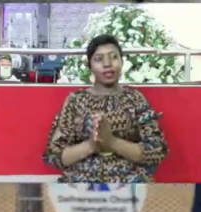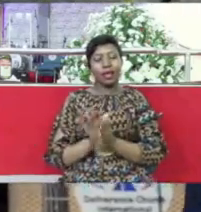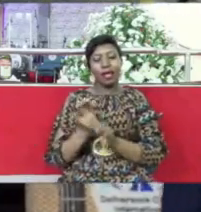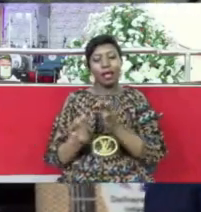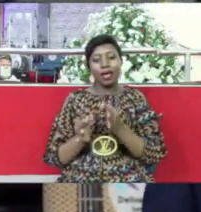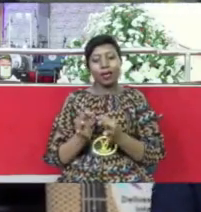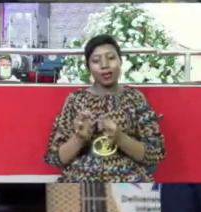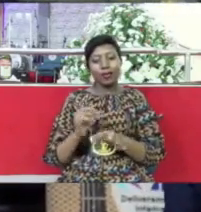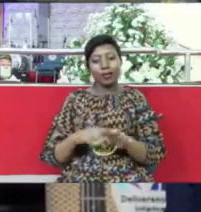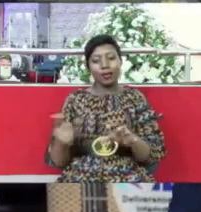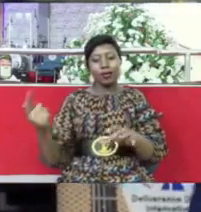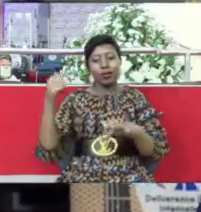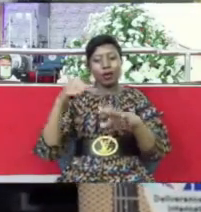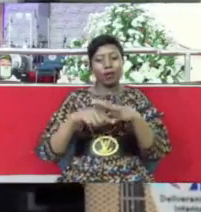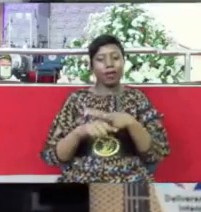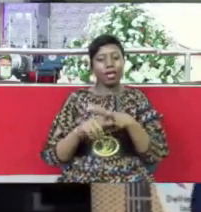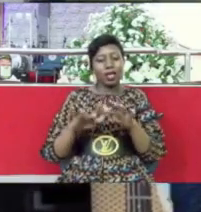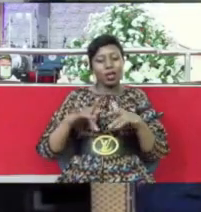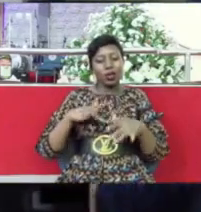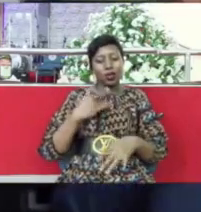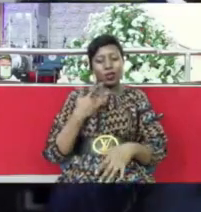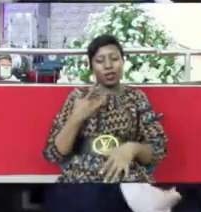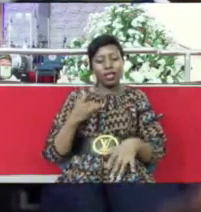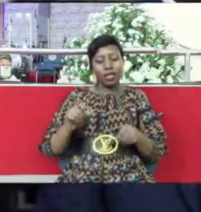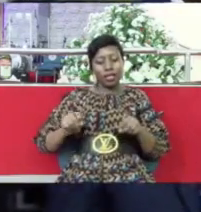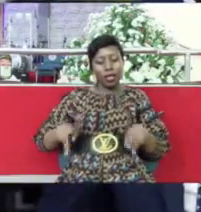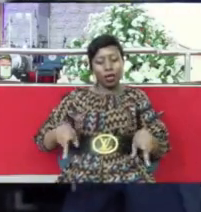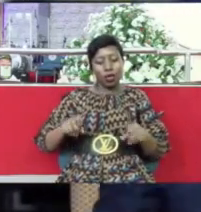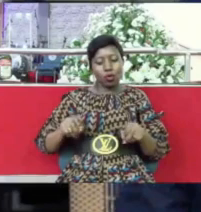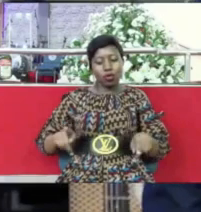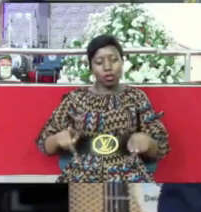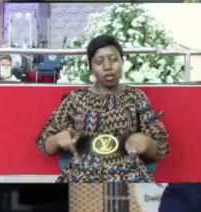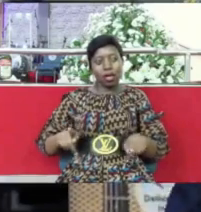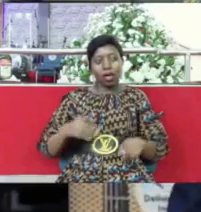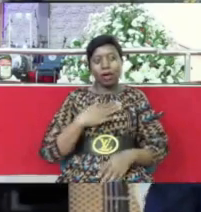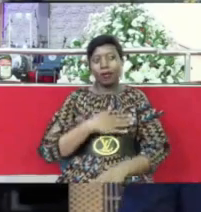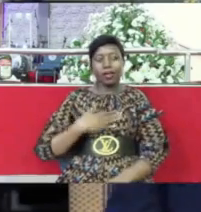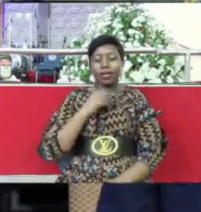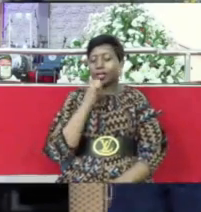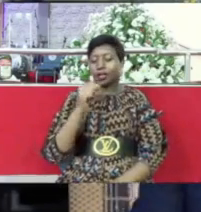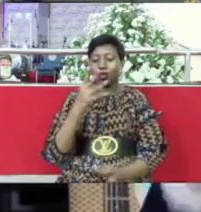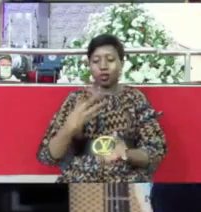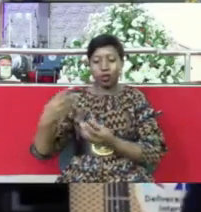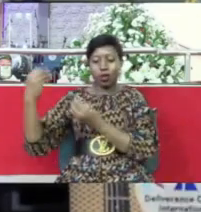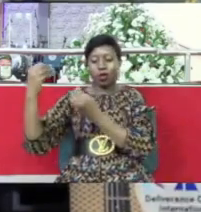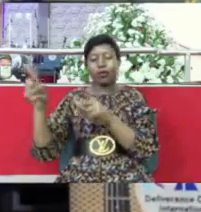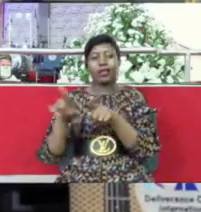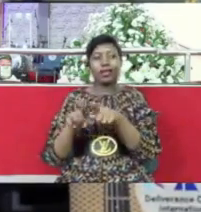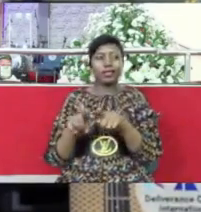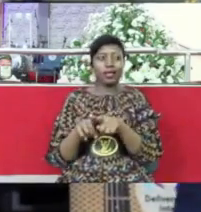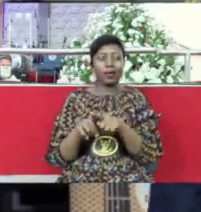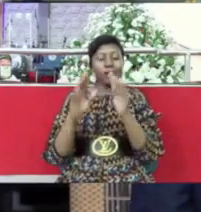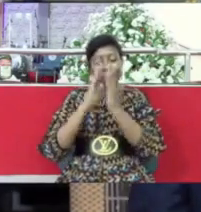hapa nataka usitoke kama mende. If you came in as a cockroach, don't go outside as a cockroach. Kwa sababu kama ni kuona kwako uliona hivyo. If you saw yourself Mwombe like a